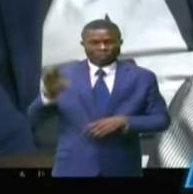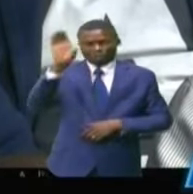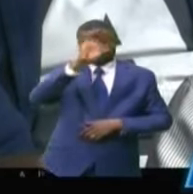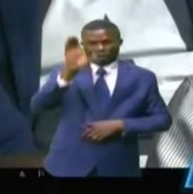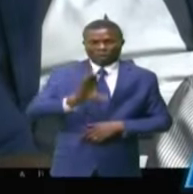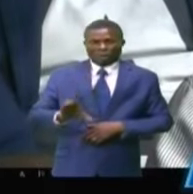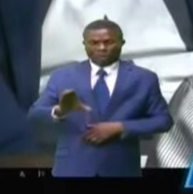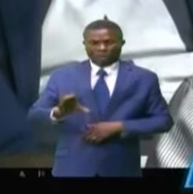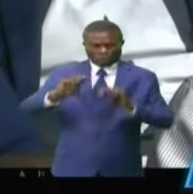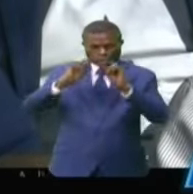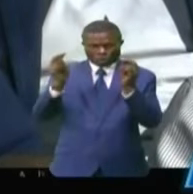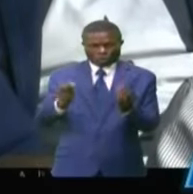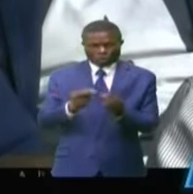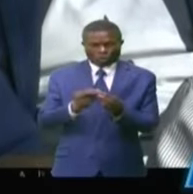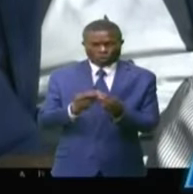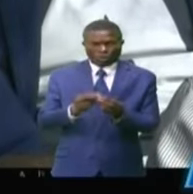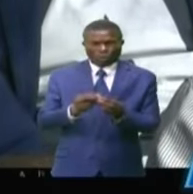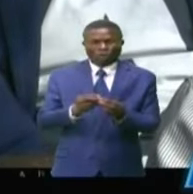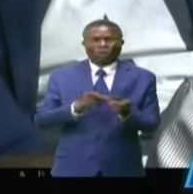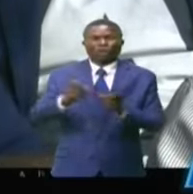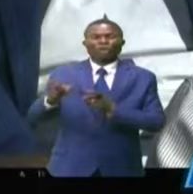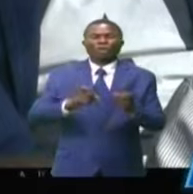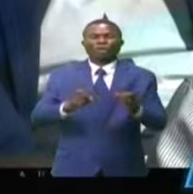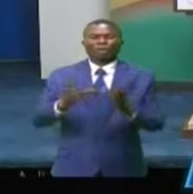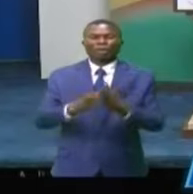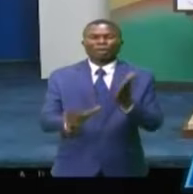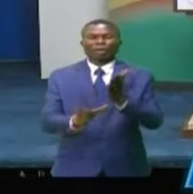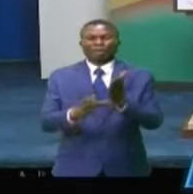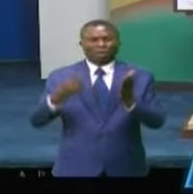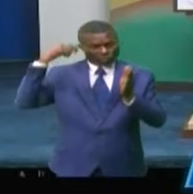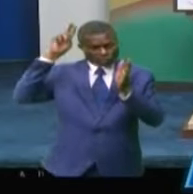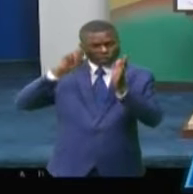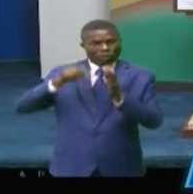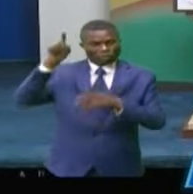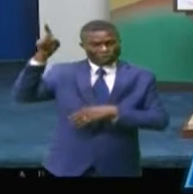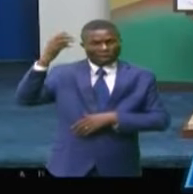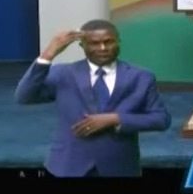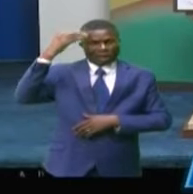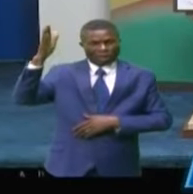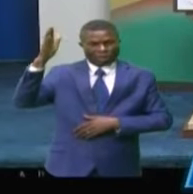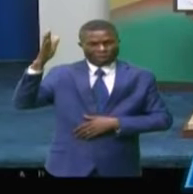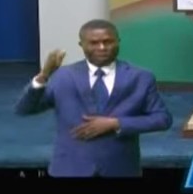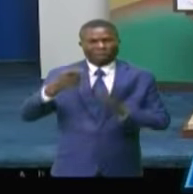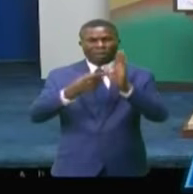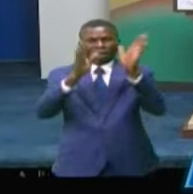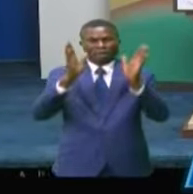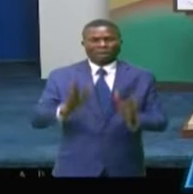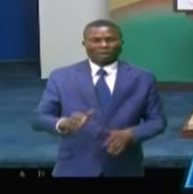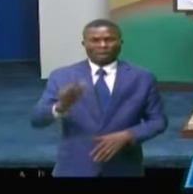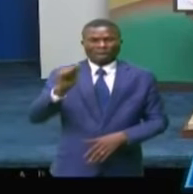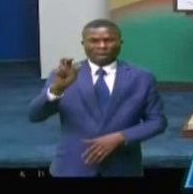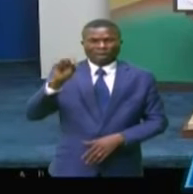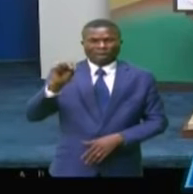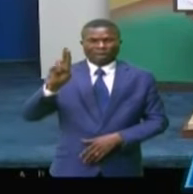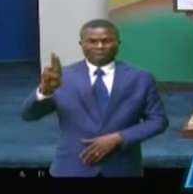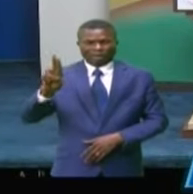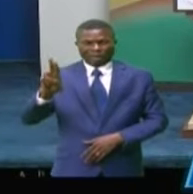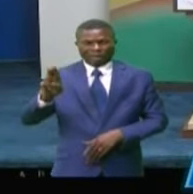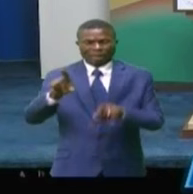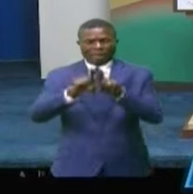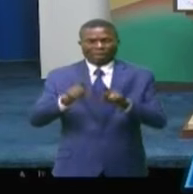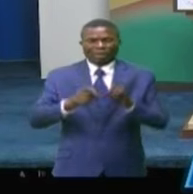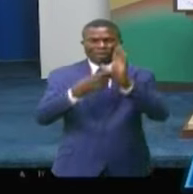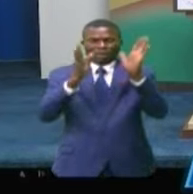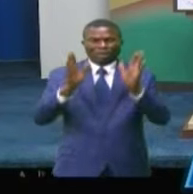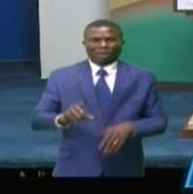la commission d'enquête est conduite par le vice-gouverneur qui est sur place. Il y a le représentant de l'ANR, il y a le représentant de